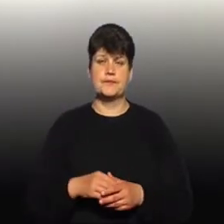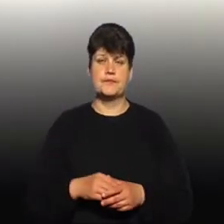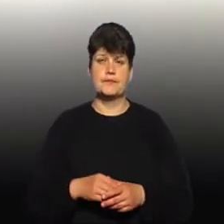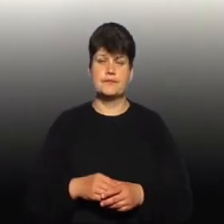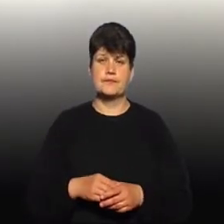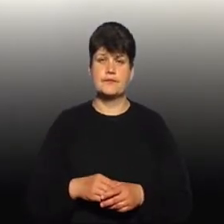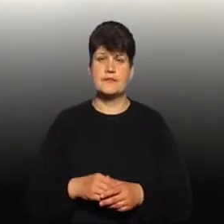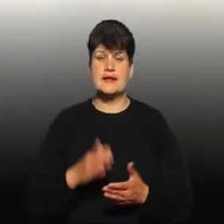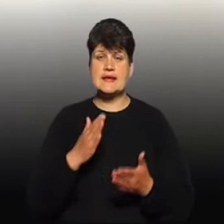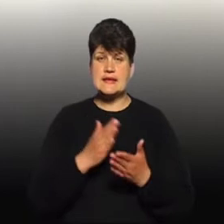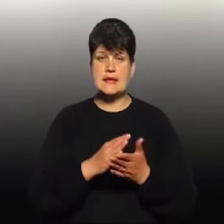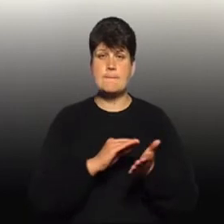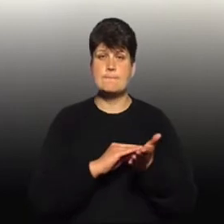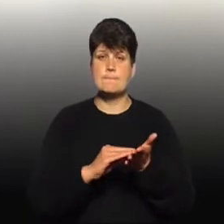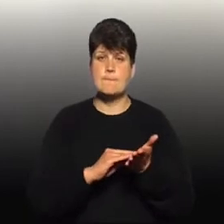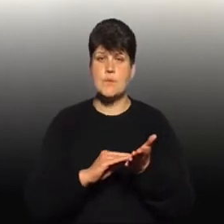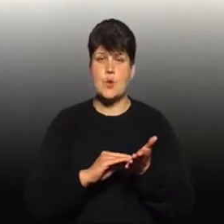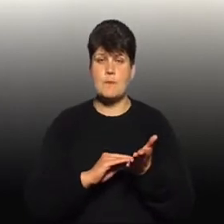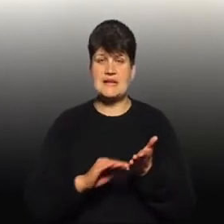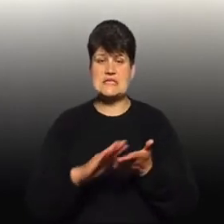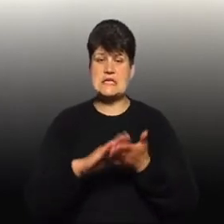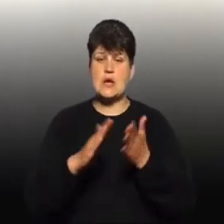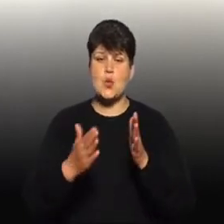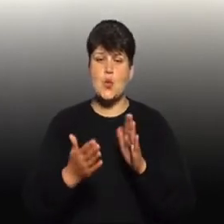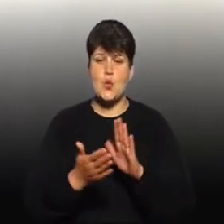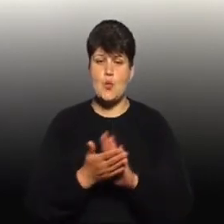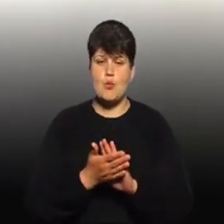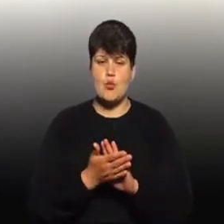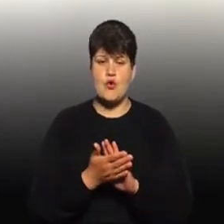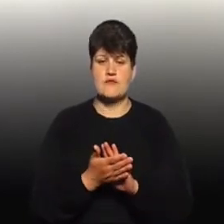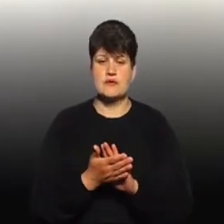Є прописані безпосередньо умови, прописані